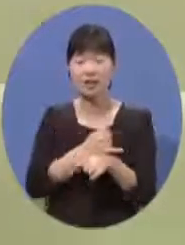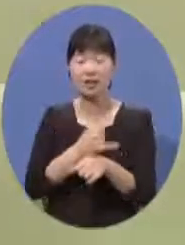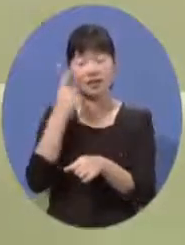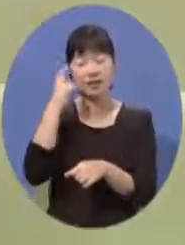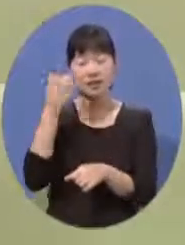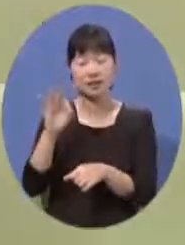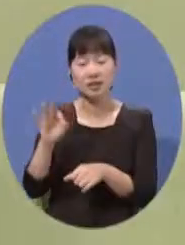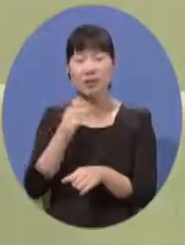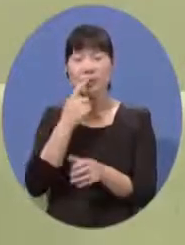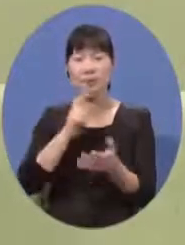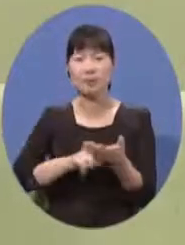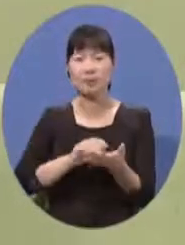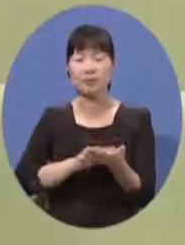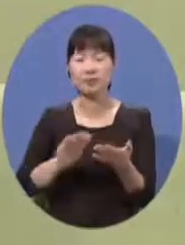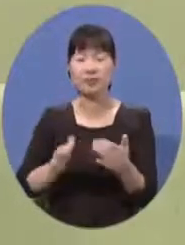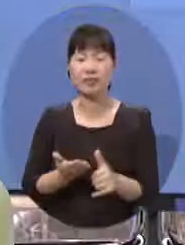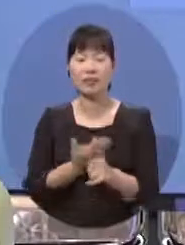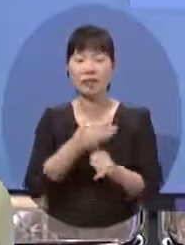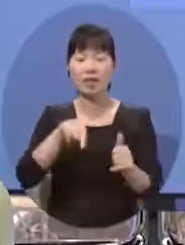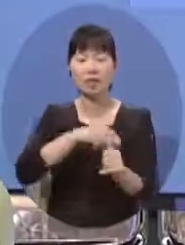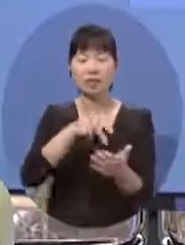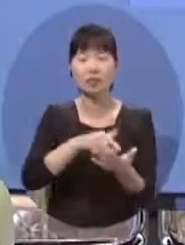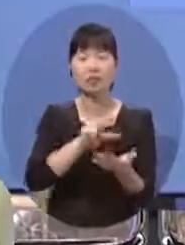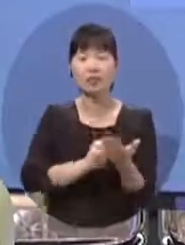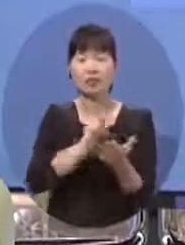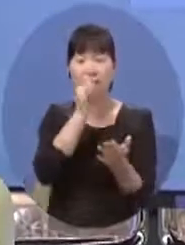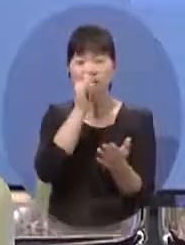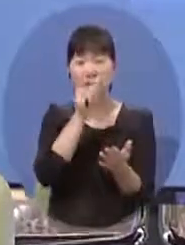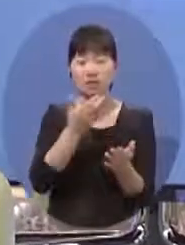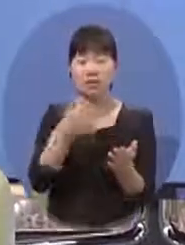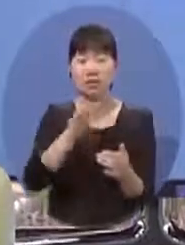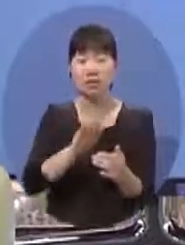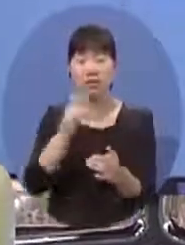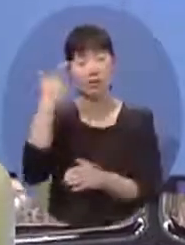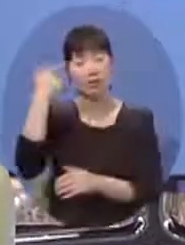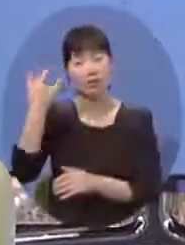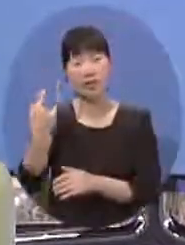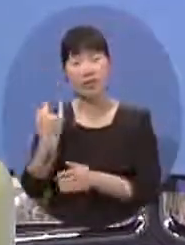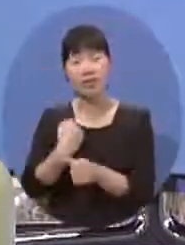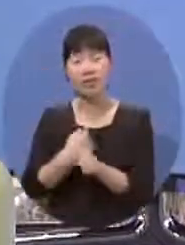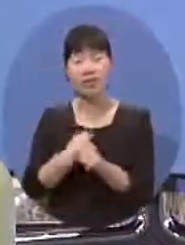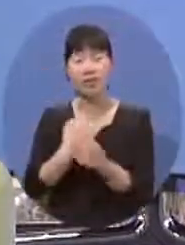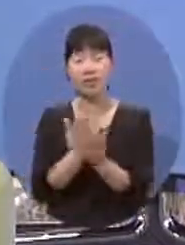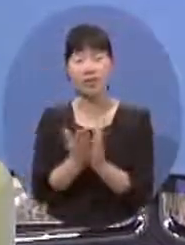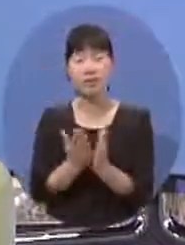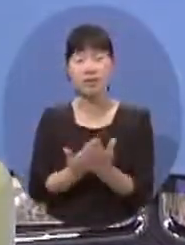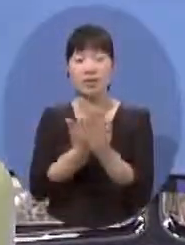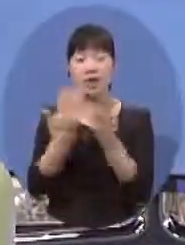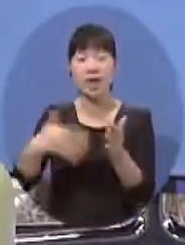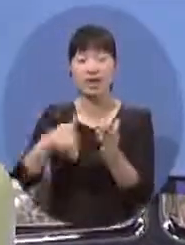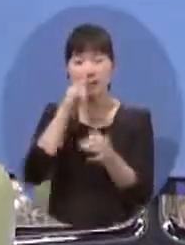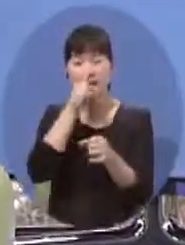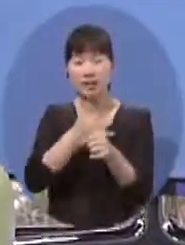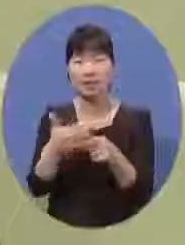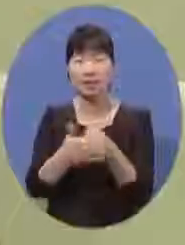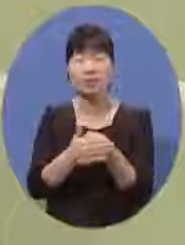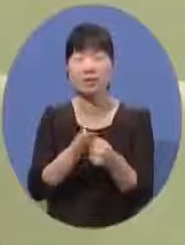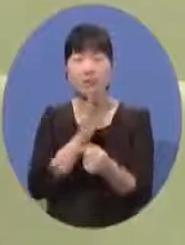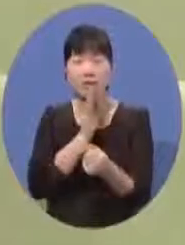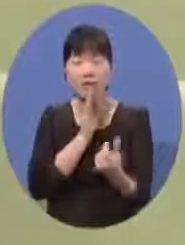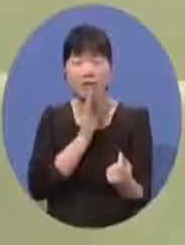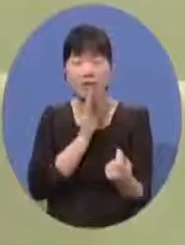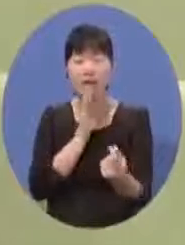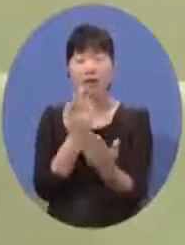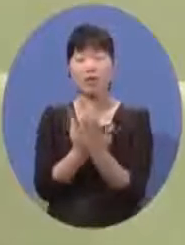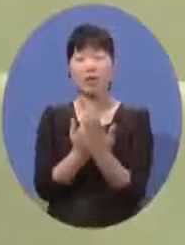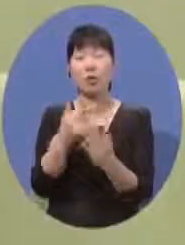인식되기가 쉽습니다. 그러니까 네. 양육 환경도 문제가 되지만 뭐 뇌라든지 이런 여러 가지 면이 발달이 덜 돼서 이렇게 되는 그렇죠. 거고. 아까 말씀드렸지만 그